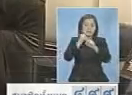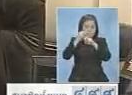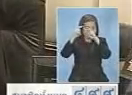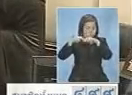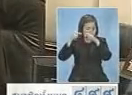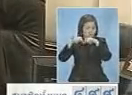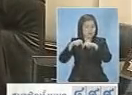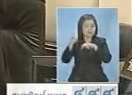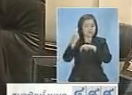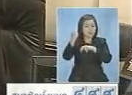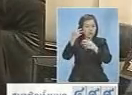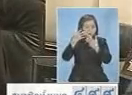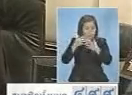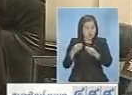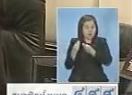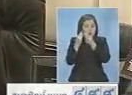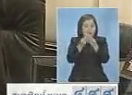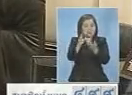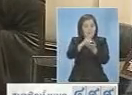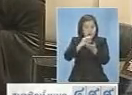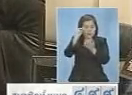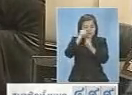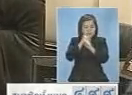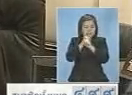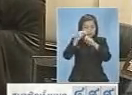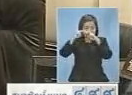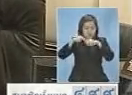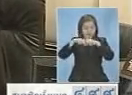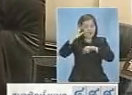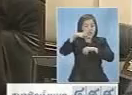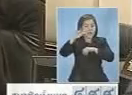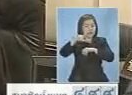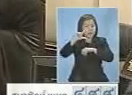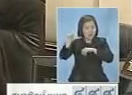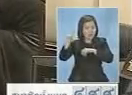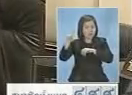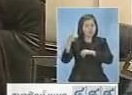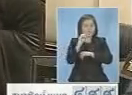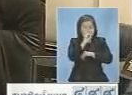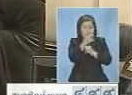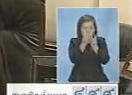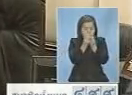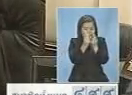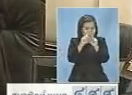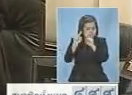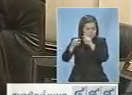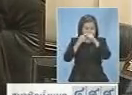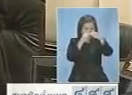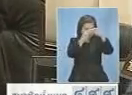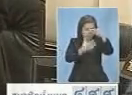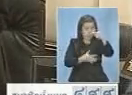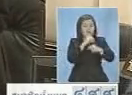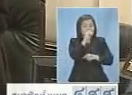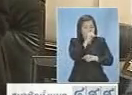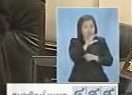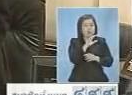การจัดให้มหาวิทยาลัยใช้วิจัยประมาณ 5,000 ล้านซึ่งตัวเลขต่างๆของท่านและท่านก็เปรียบเทียบว่ารั